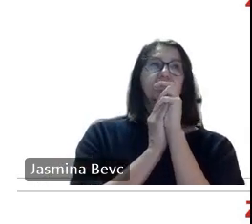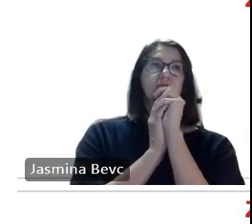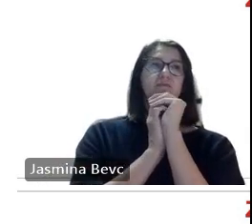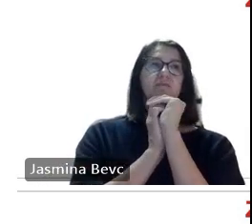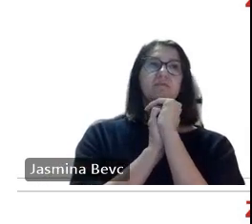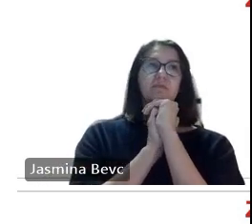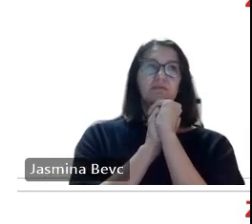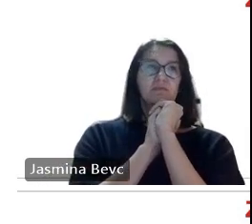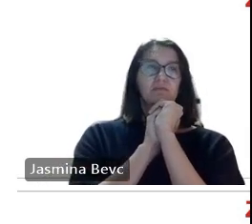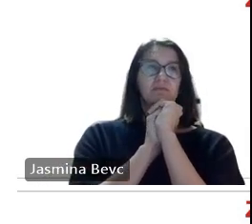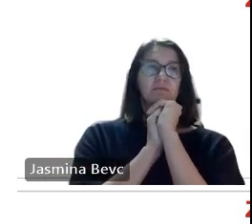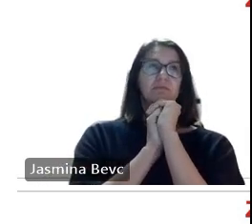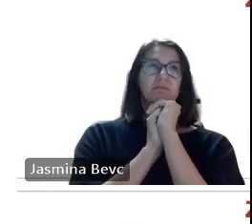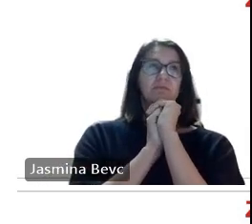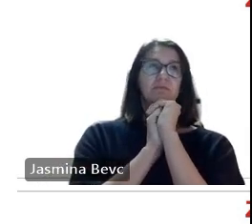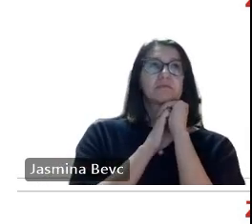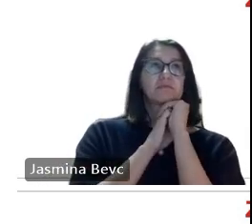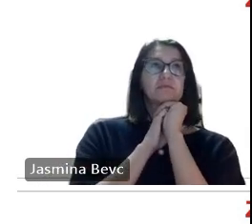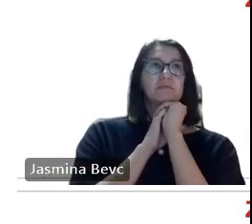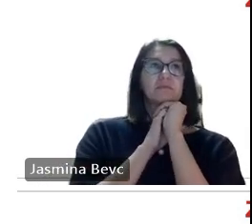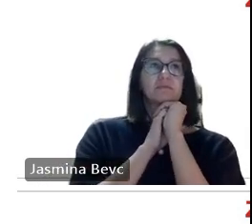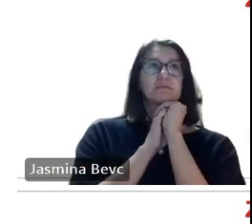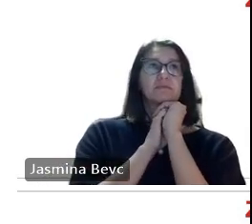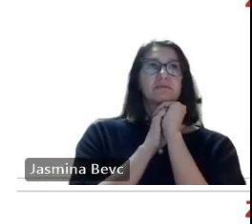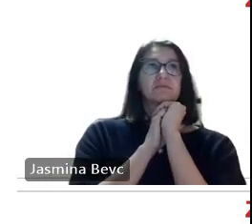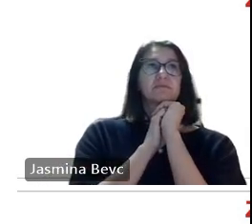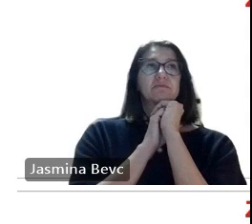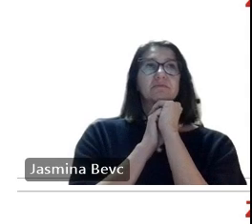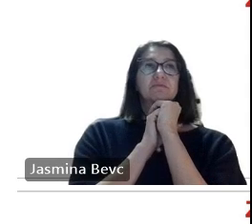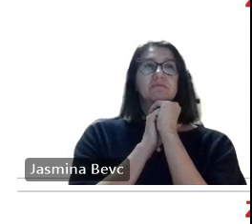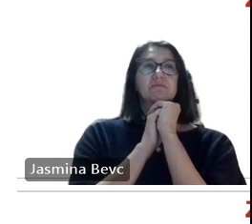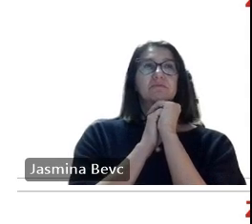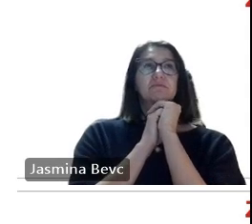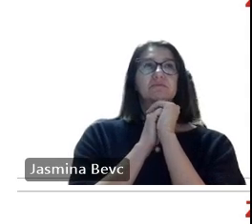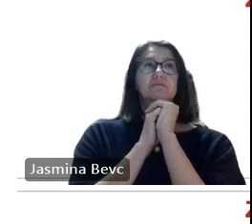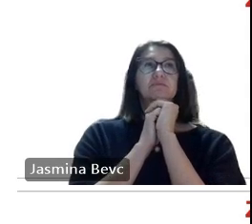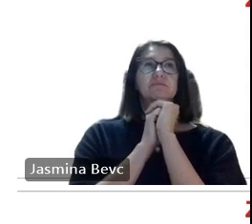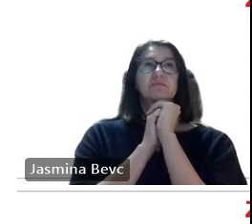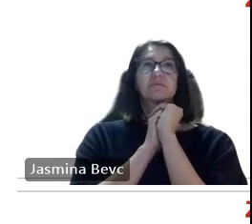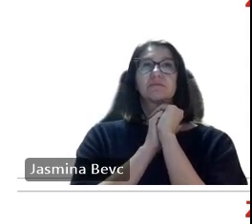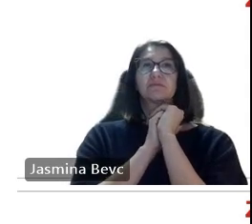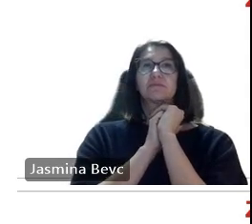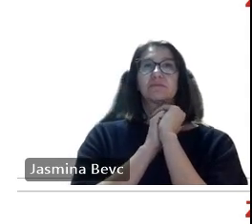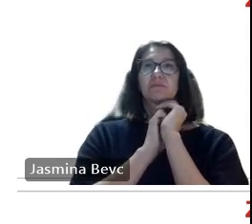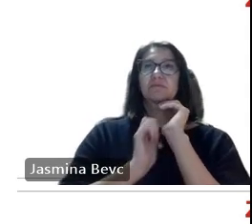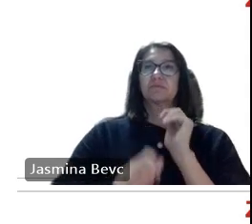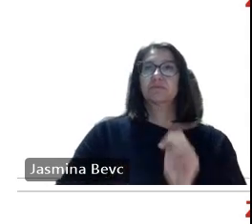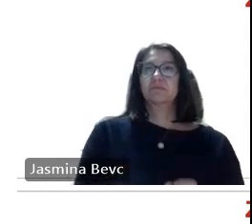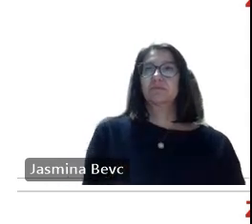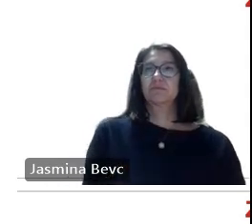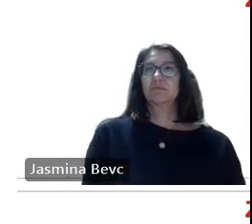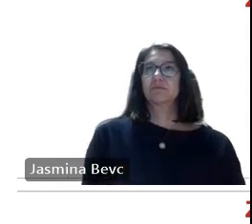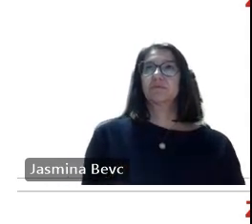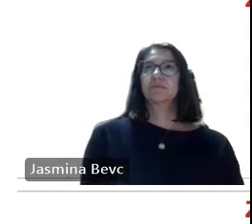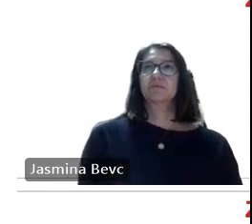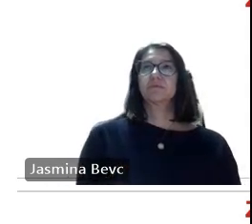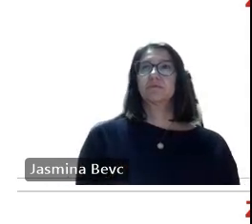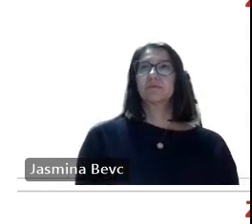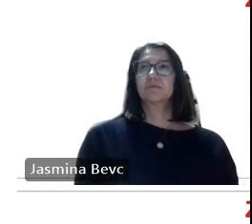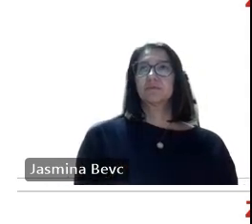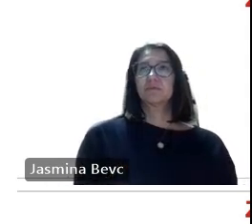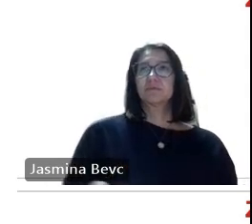mokro zemljo, tista zagotavlja bistveno boljši odjem toplote iz zemljine in jo lahko potem